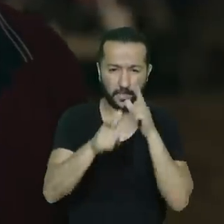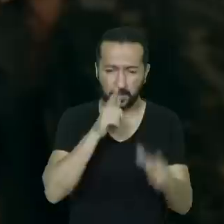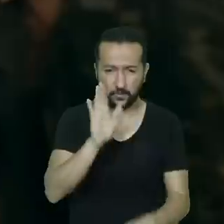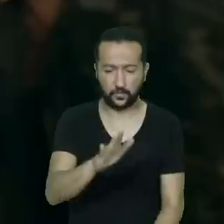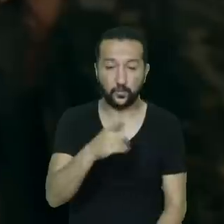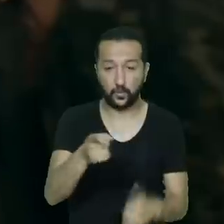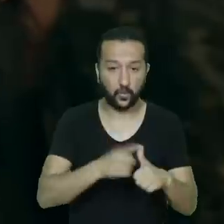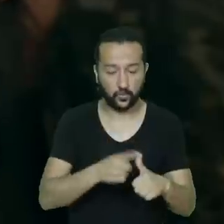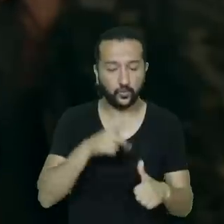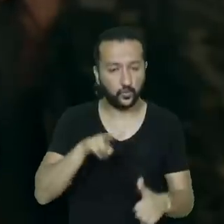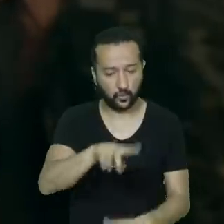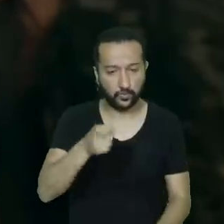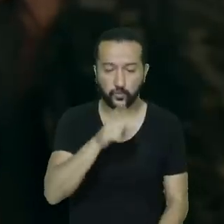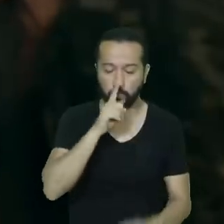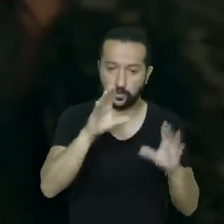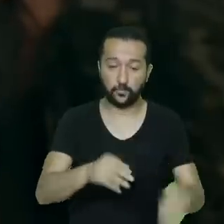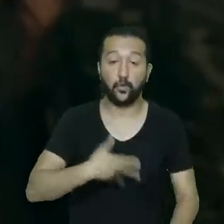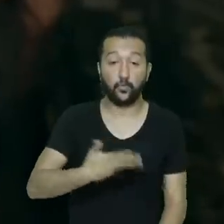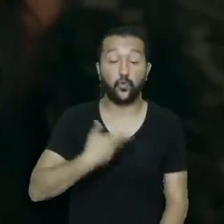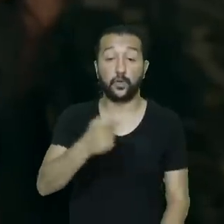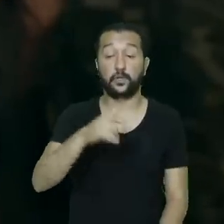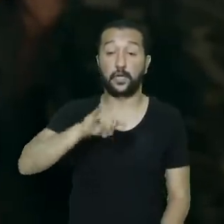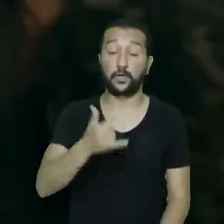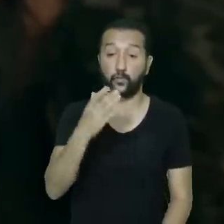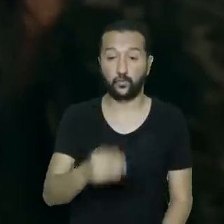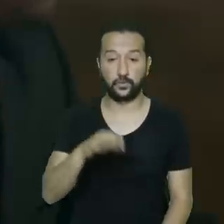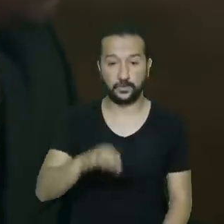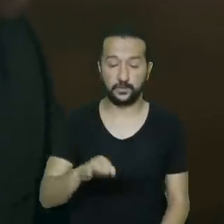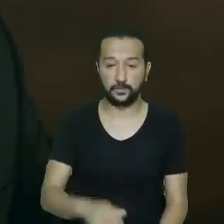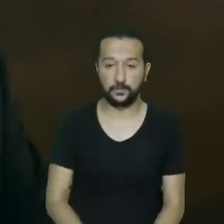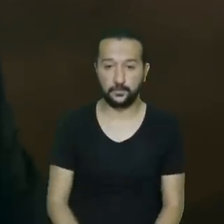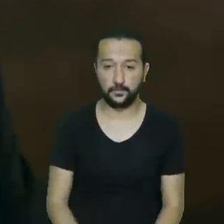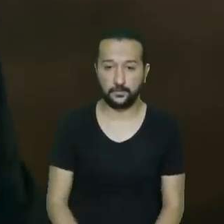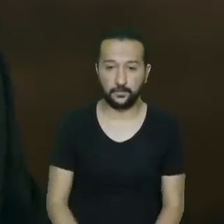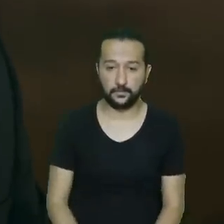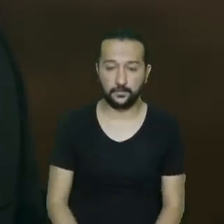be? Önceyiz bir çare çıkın. Susun. Vallahi morallem çok aşağıdır şu an.